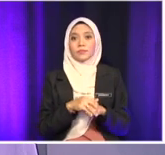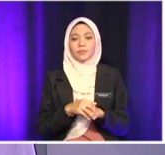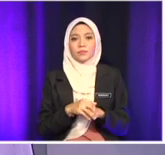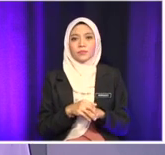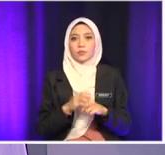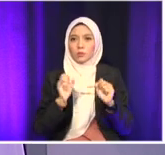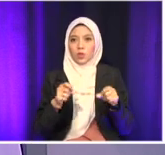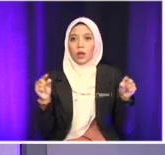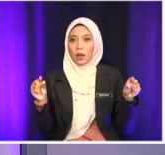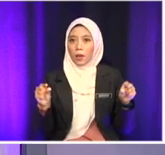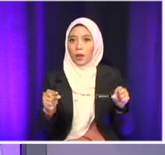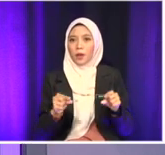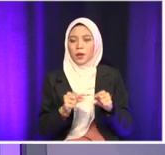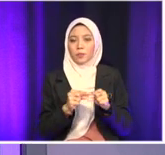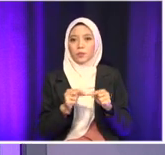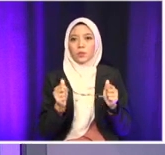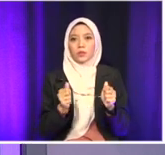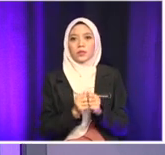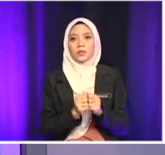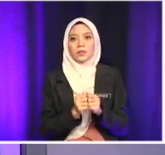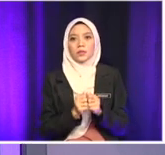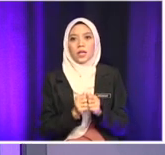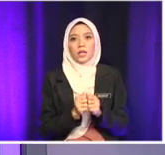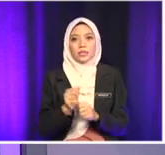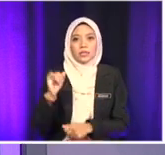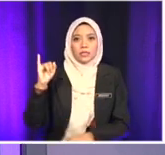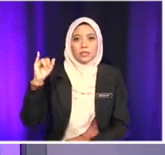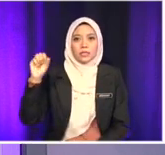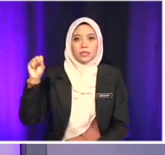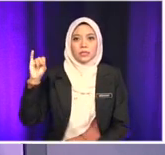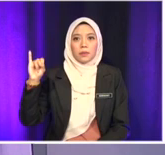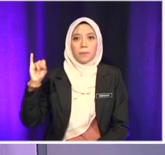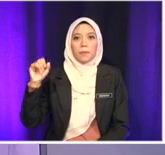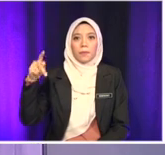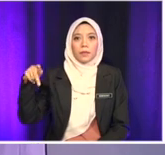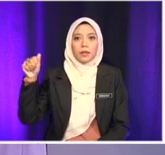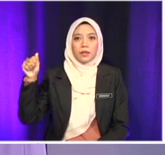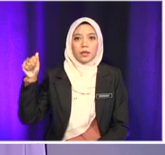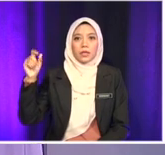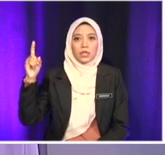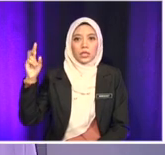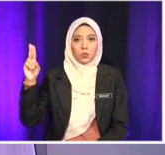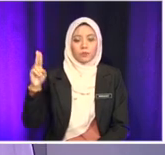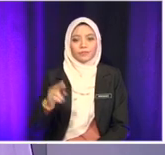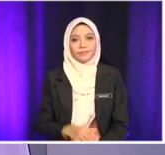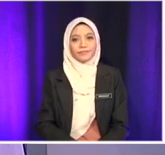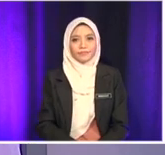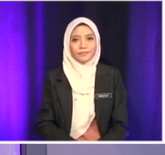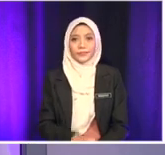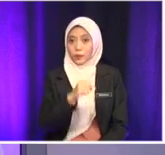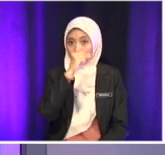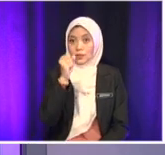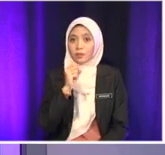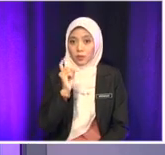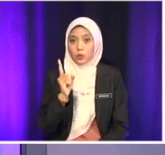dia boleh komen dia Boleh gabung dengan topik pepencal isi padu Oke Mungkin dia akan bagi bongkah macam nih seandainya pertama dia